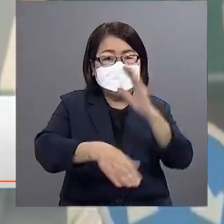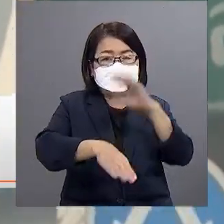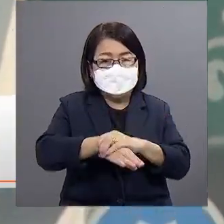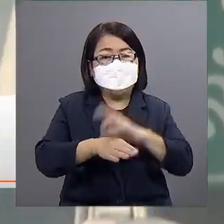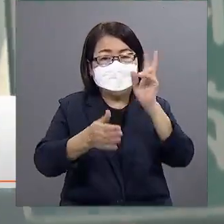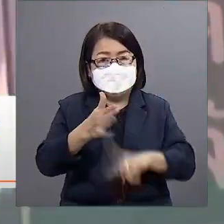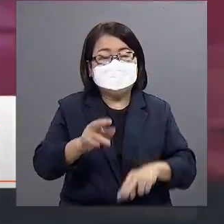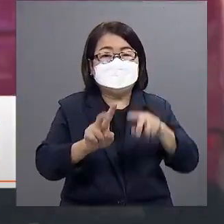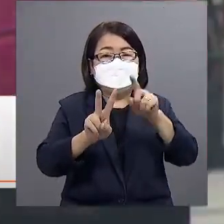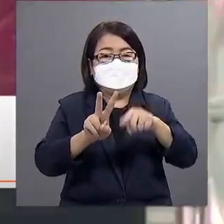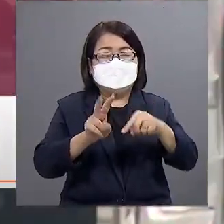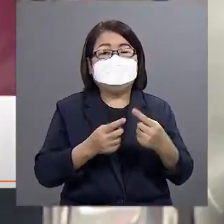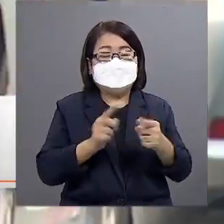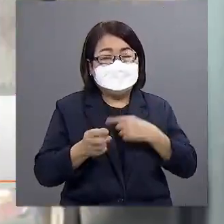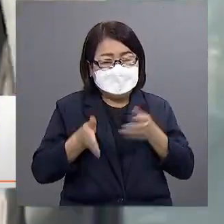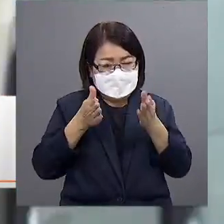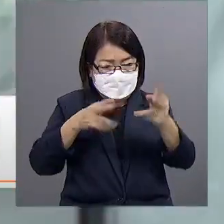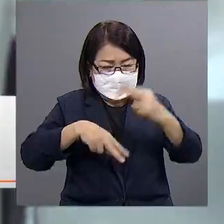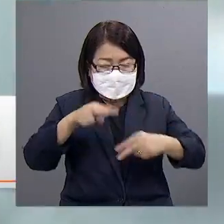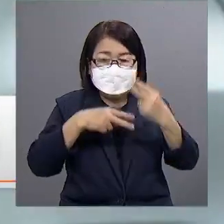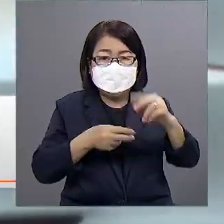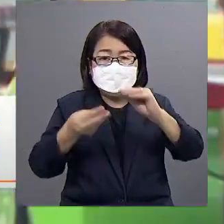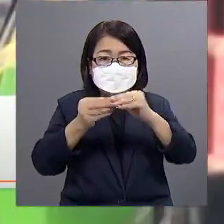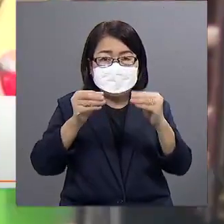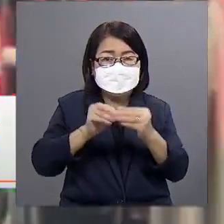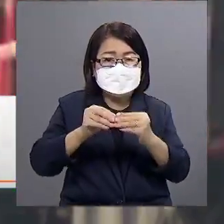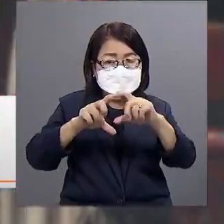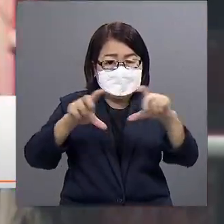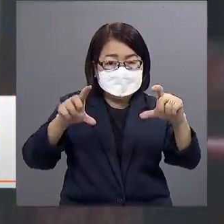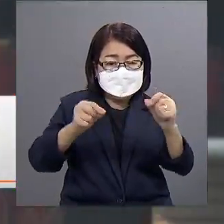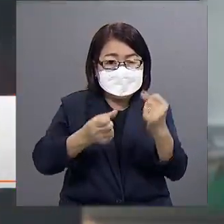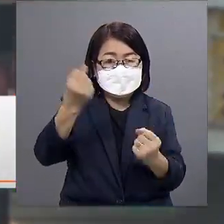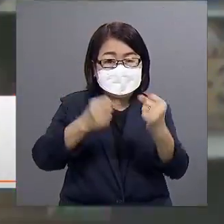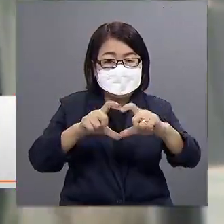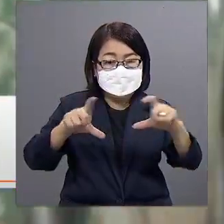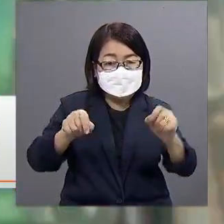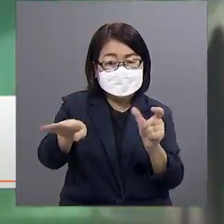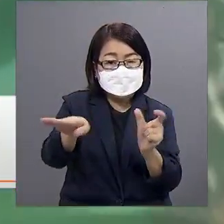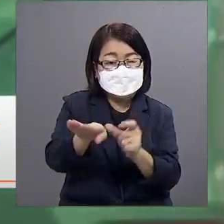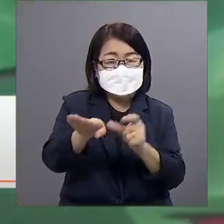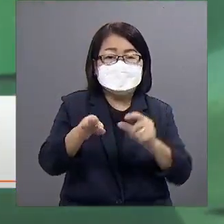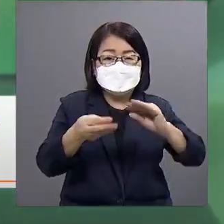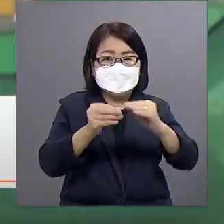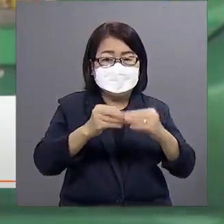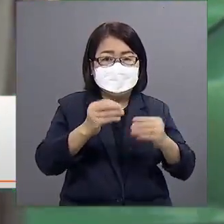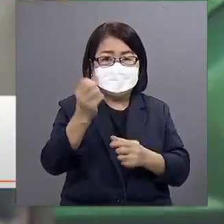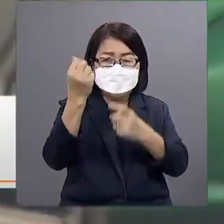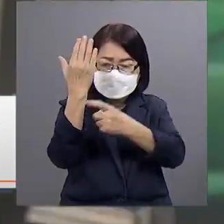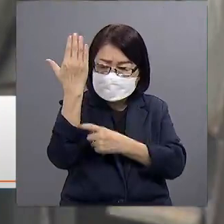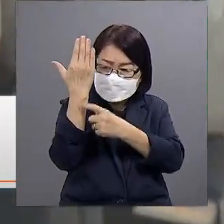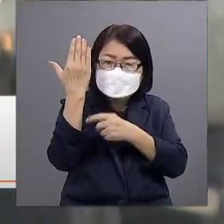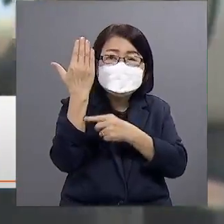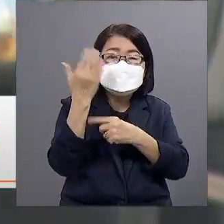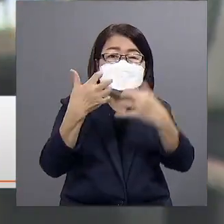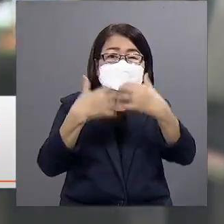มีการตรวจสอบพบว่าหมายเลขทะเบียนรถหรือว่าป้ายทะเบียนเนี่ยนะคะไม่ตรงกับเครื่องหมายแสดงการเสียภาษีประจำปีหรือว่าป้ายวงกลมหน้ารถ